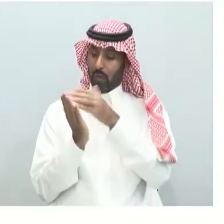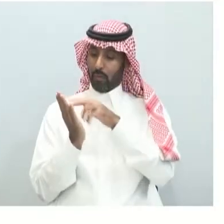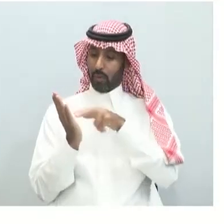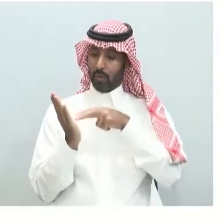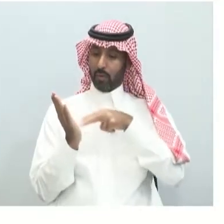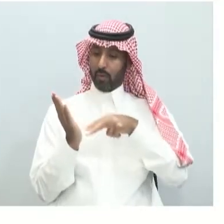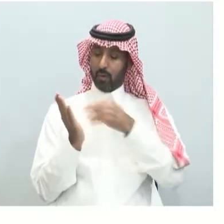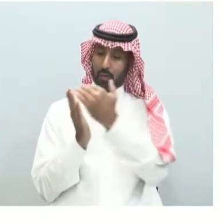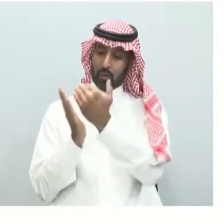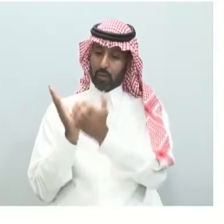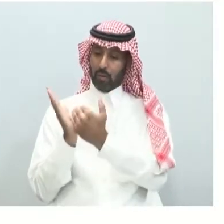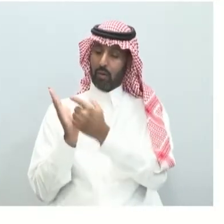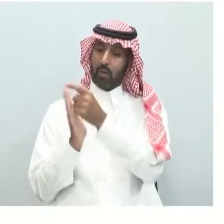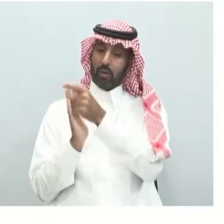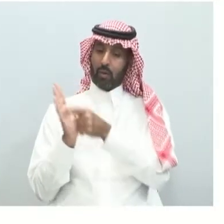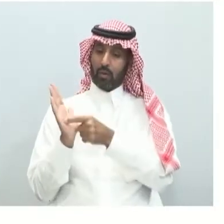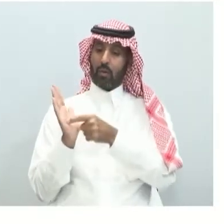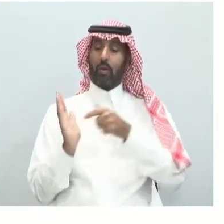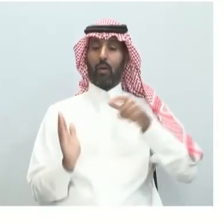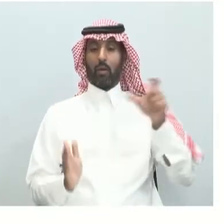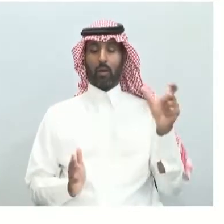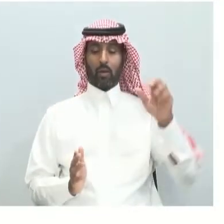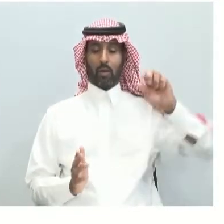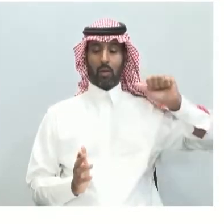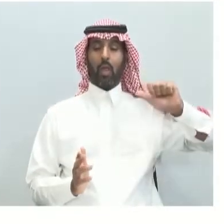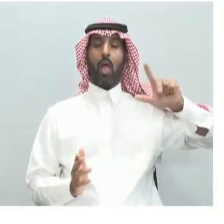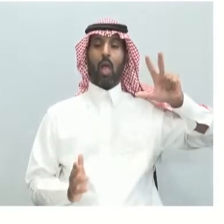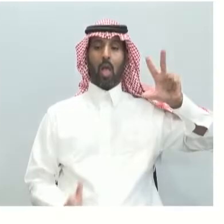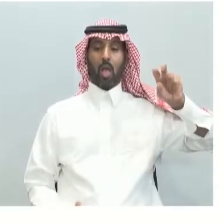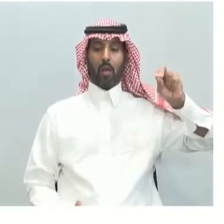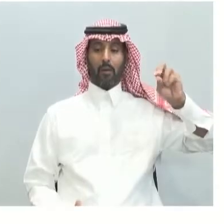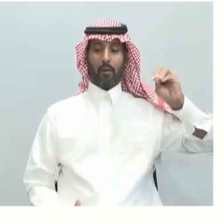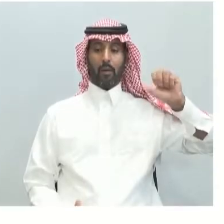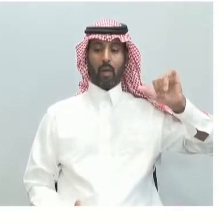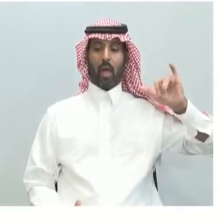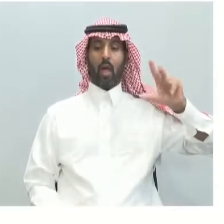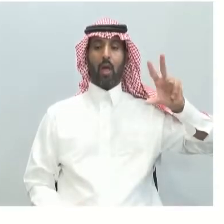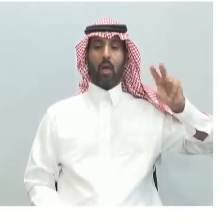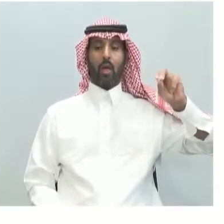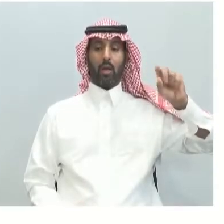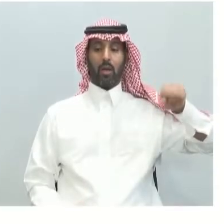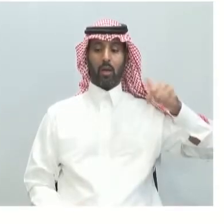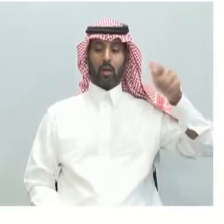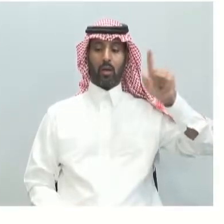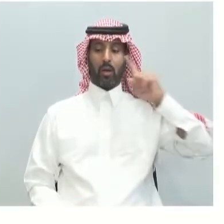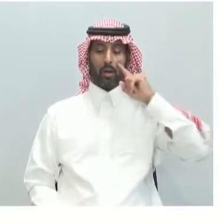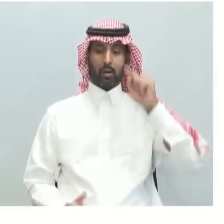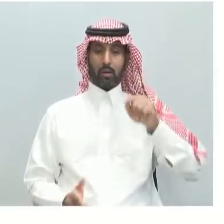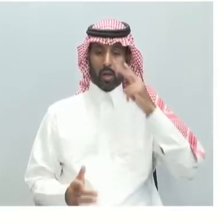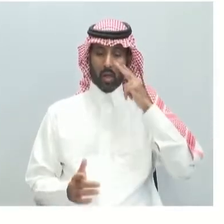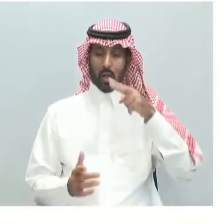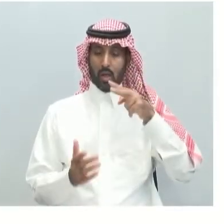لماذا و كما تلاحظ يوجد في اعلى هذه الشاشه رابطا رقمي للدرس